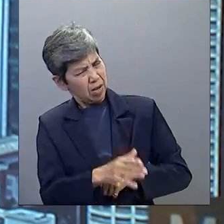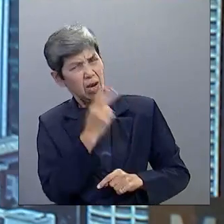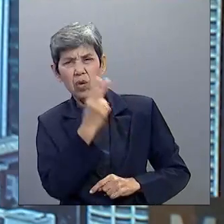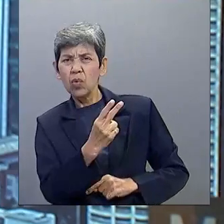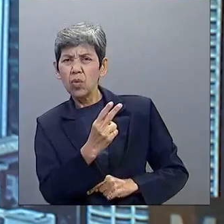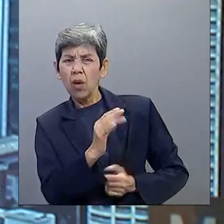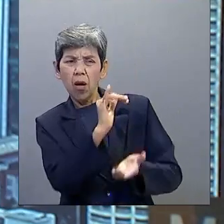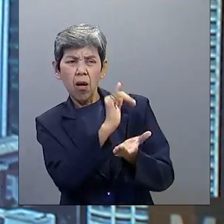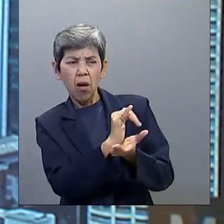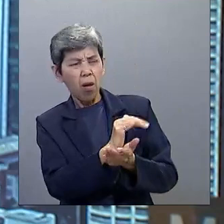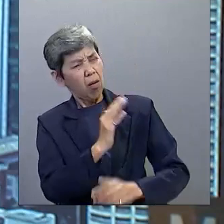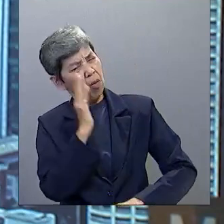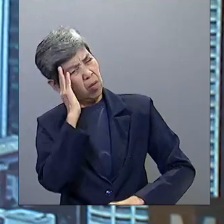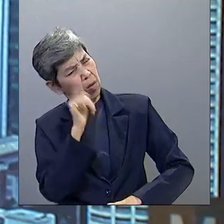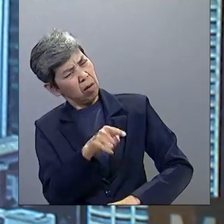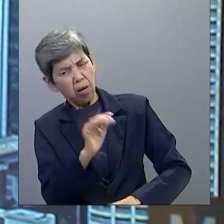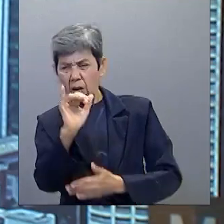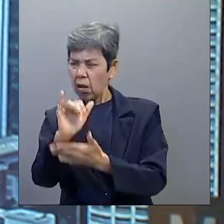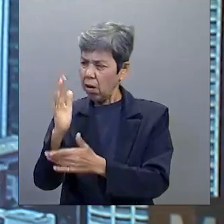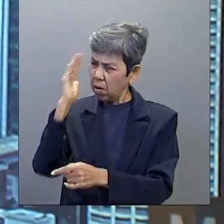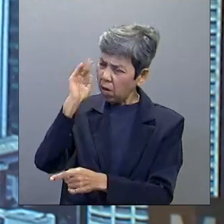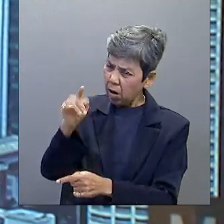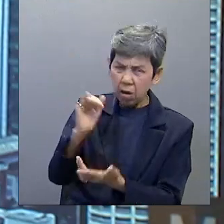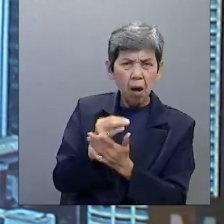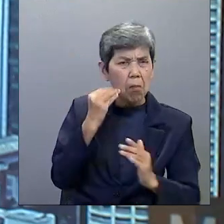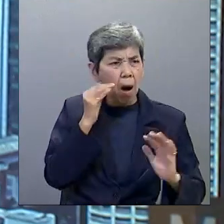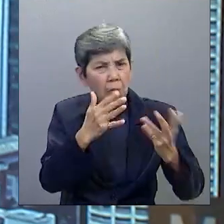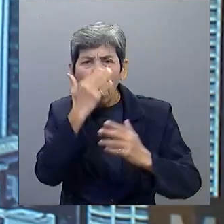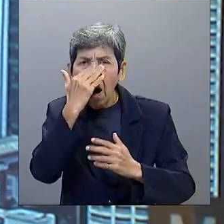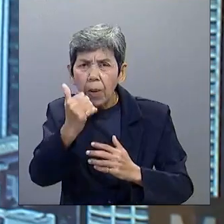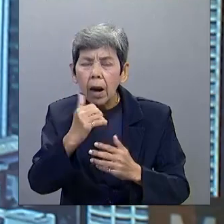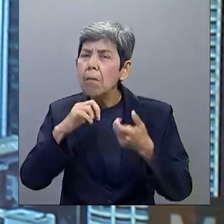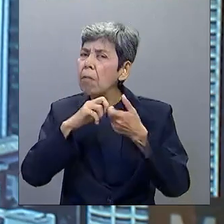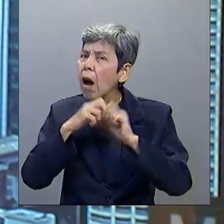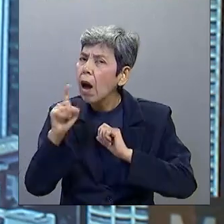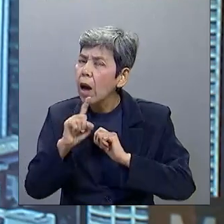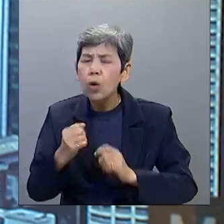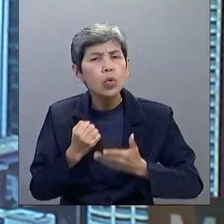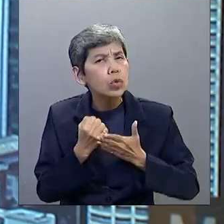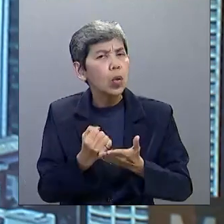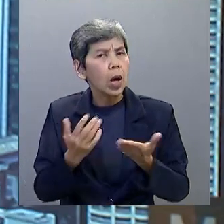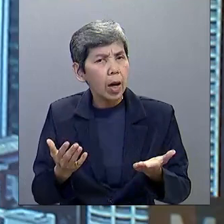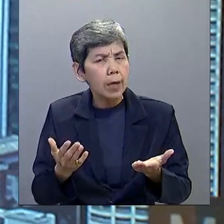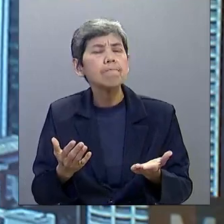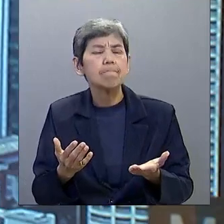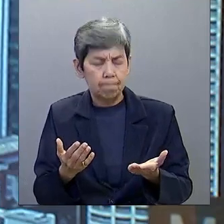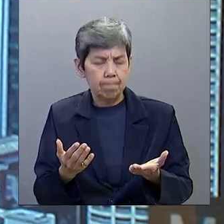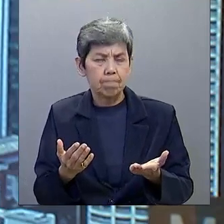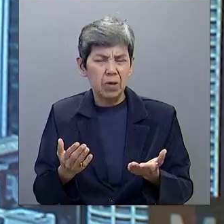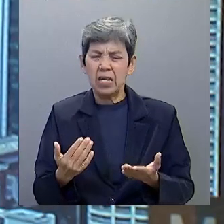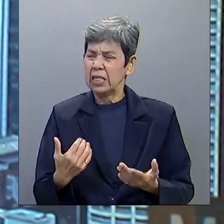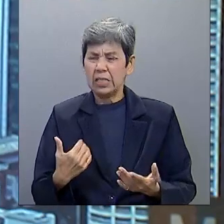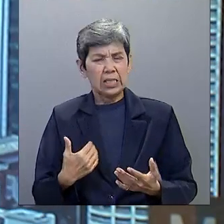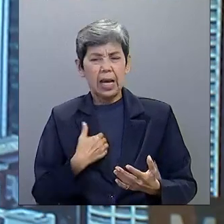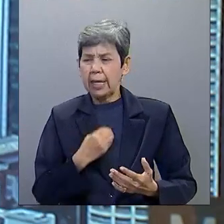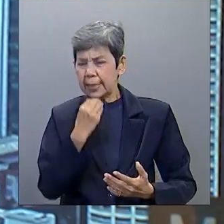นี่ยพี่ๆคนไร้บ้านอาจจะเยอะขึ้นปัญหาเหล่านี้เกิดมาจากอะไรแล้วจะทำอย่างไรให้พี่ๆไร้บ้านเหล่านี้เขามี